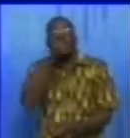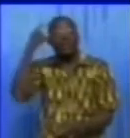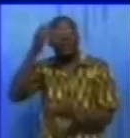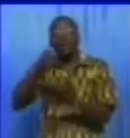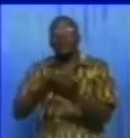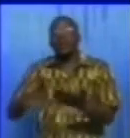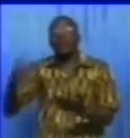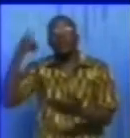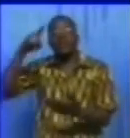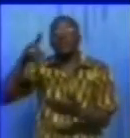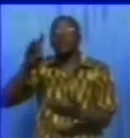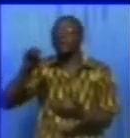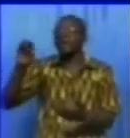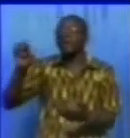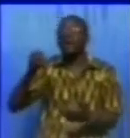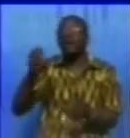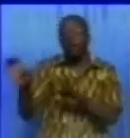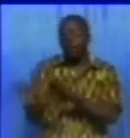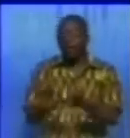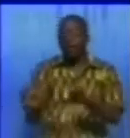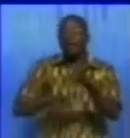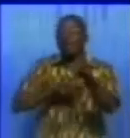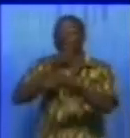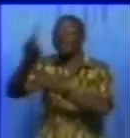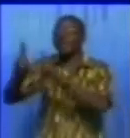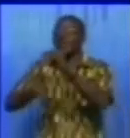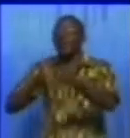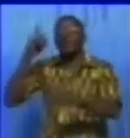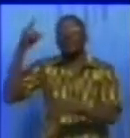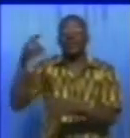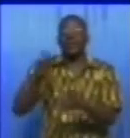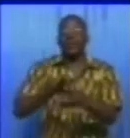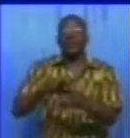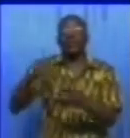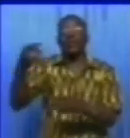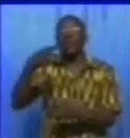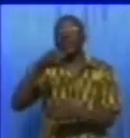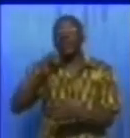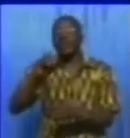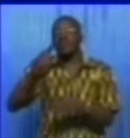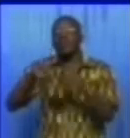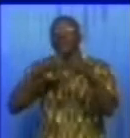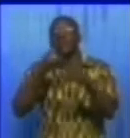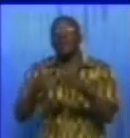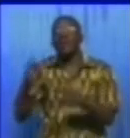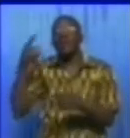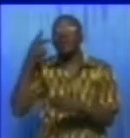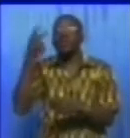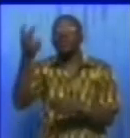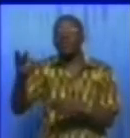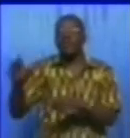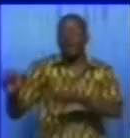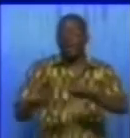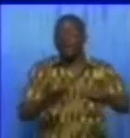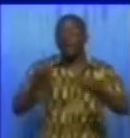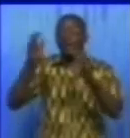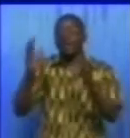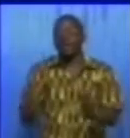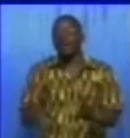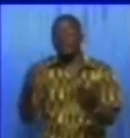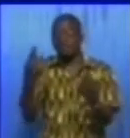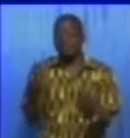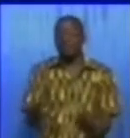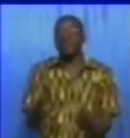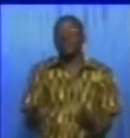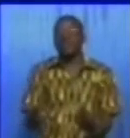agents de la DGAF, ont effectué les déplacements de Gorom. Quand on voit que les acteurs sont présents,